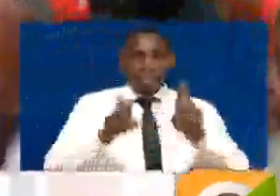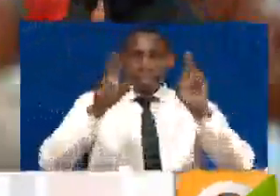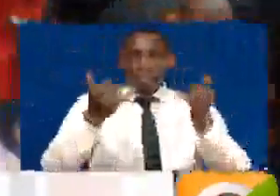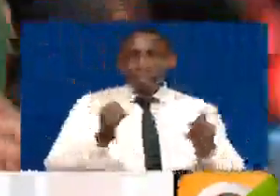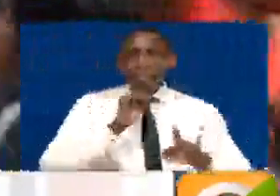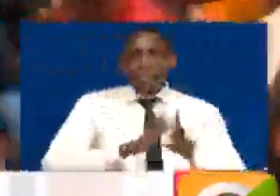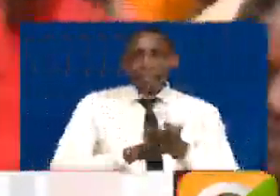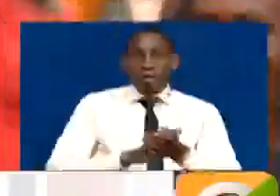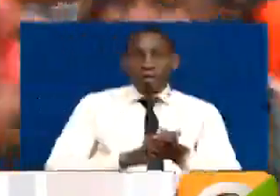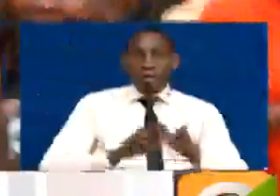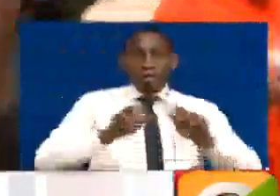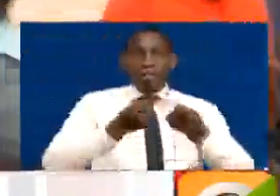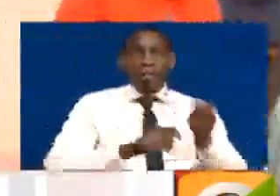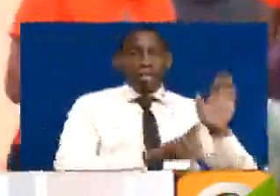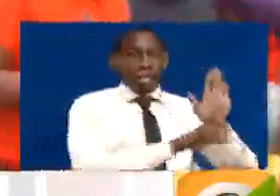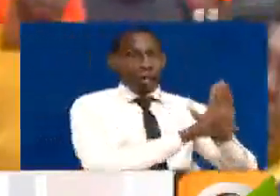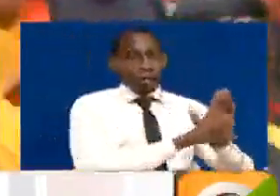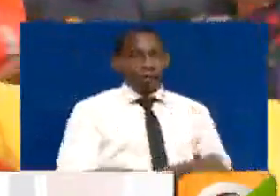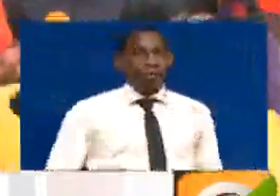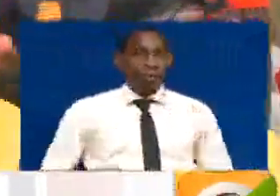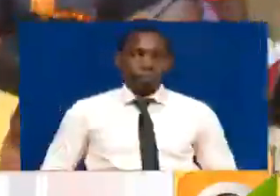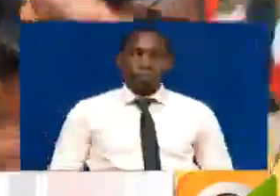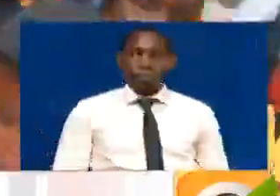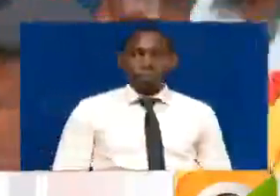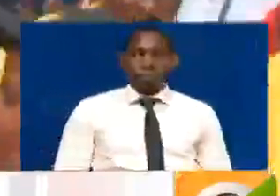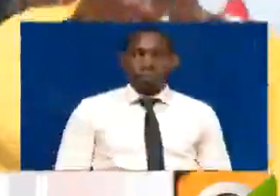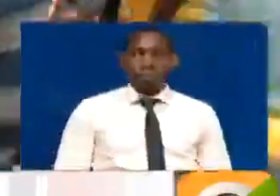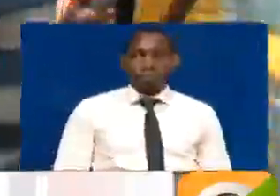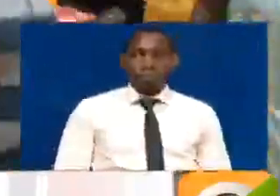ambalo wanadai ni kinyume cha sheria. Maryanne Nyambura, runinga ya Citizen.